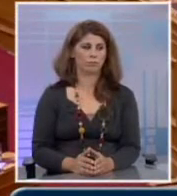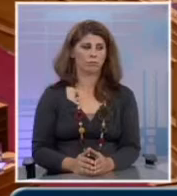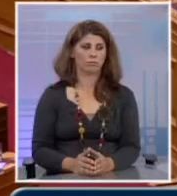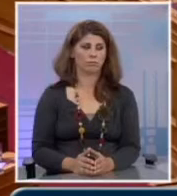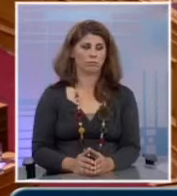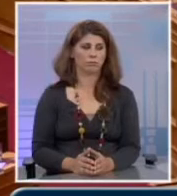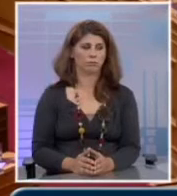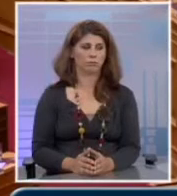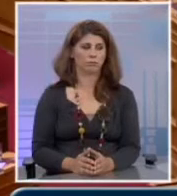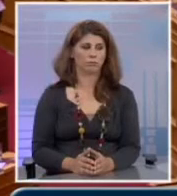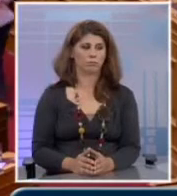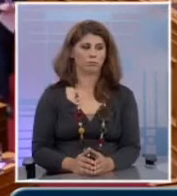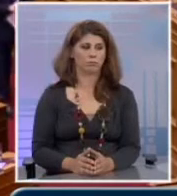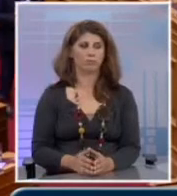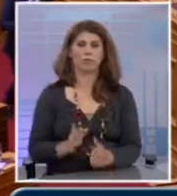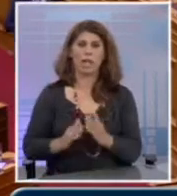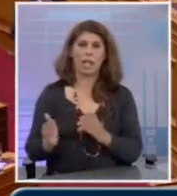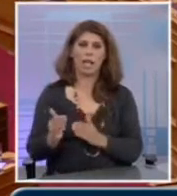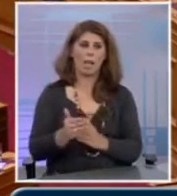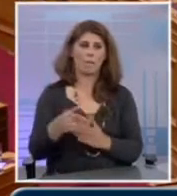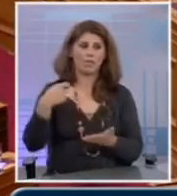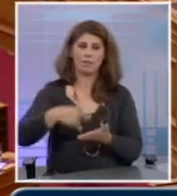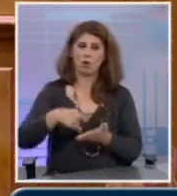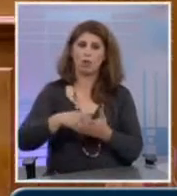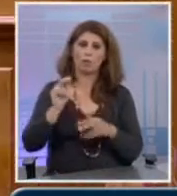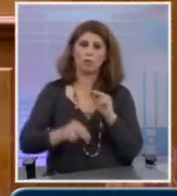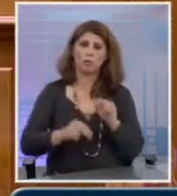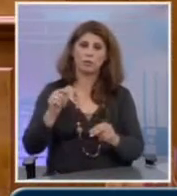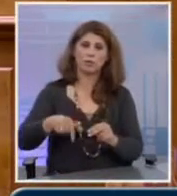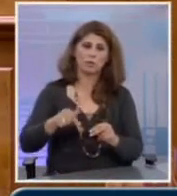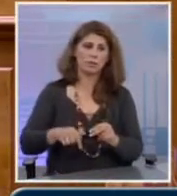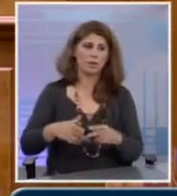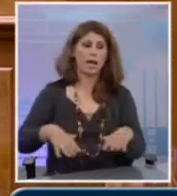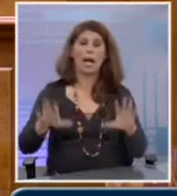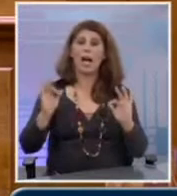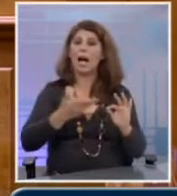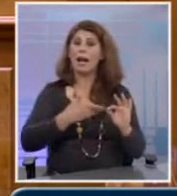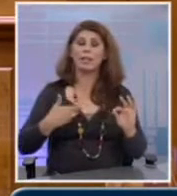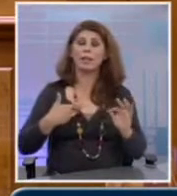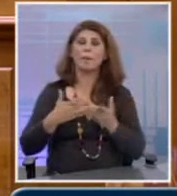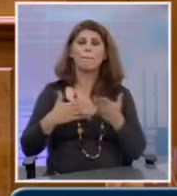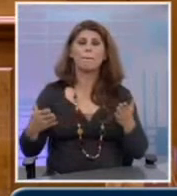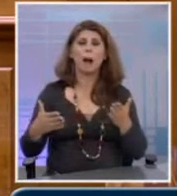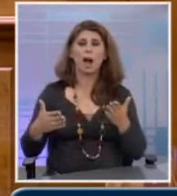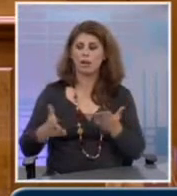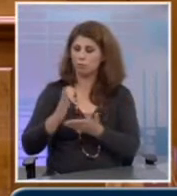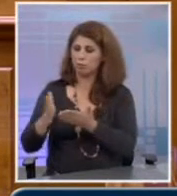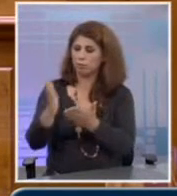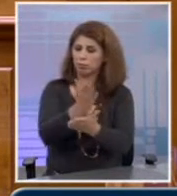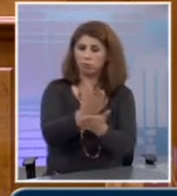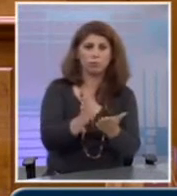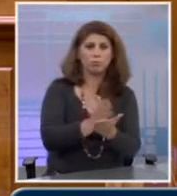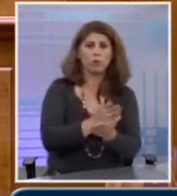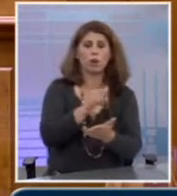Στην έμεση φορολογία που ψηφίζουμε σήμερα, αρχή μας ήταν η μεγάλη διασπορά, έτσι ώστε κάθε